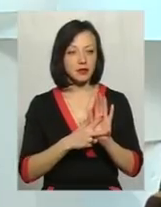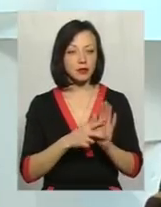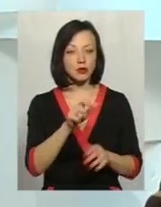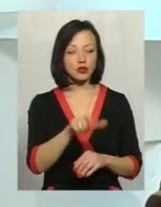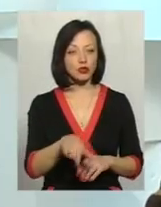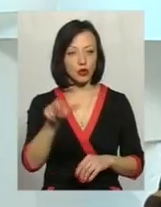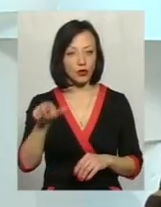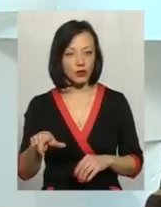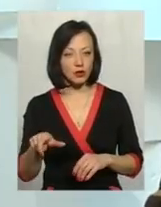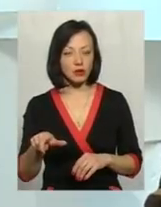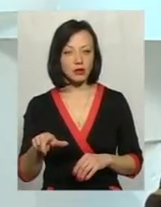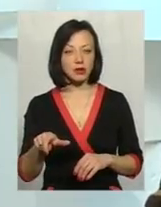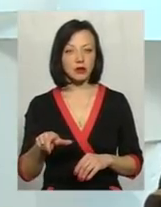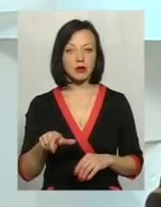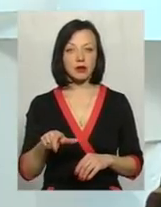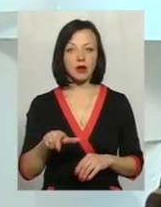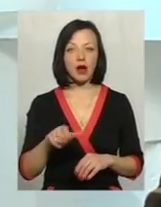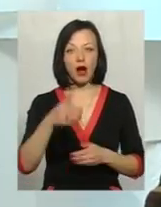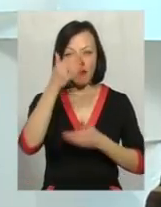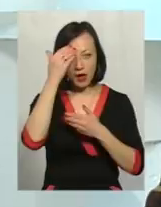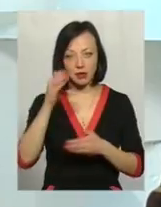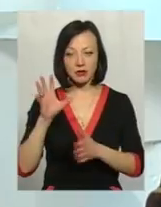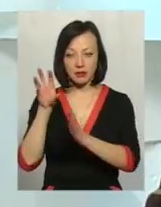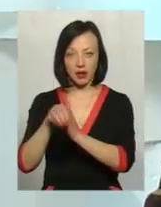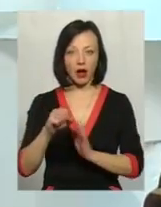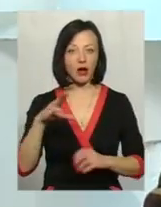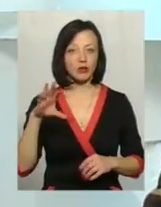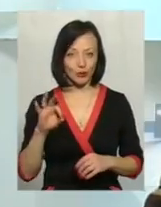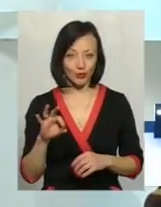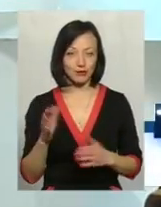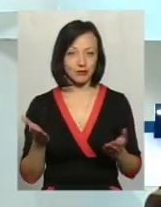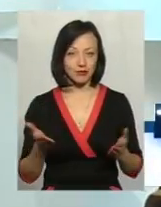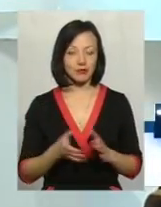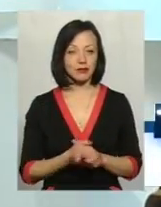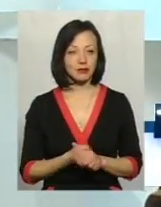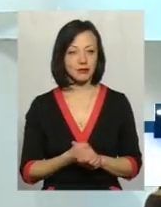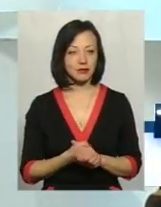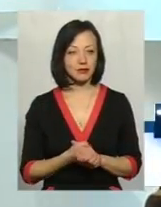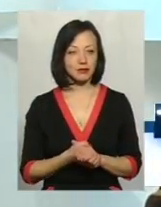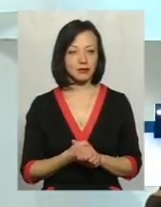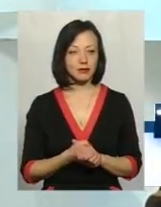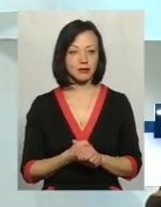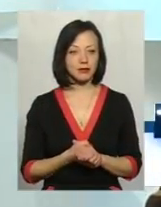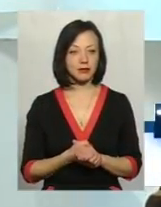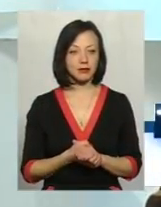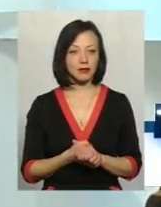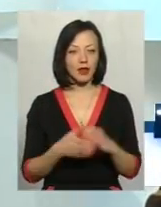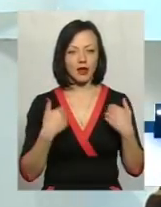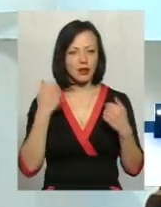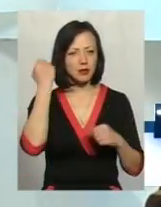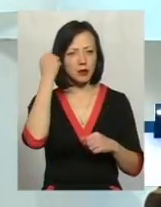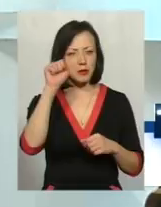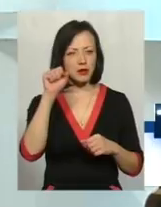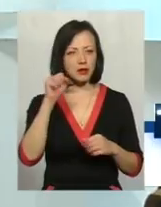чоловік пройшло афганців там службу. От. Я не пам'ятаю,